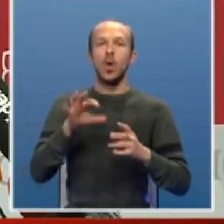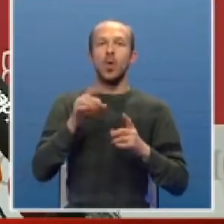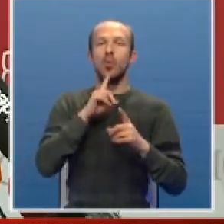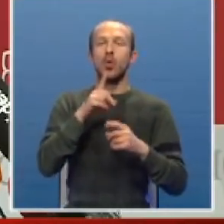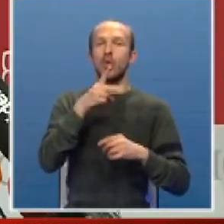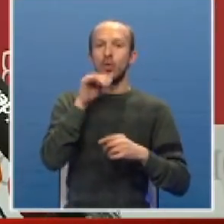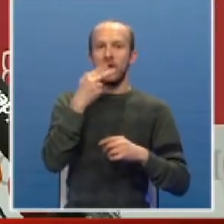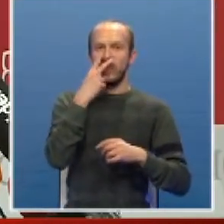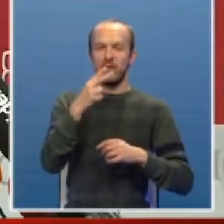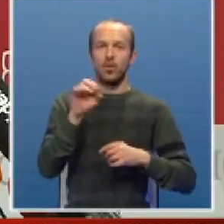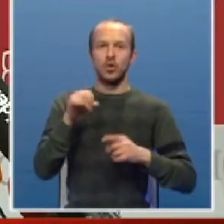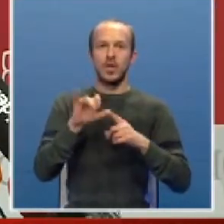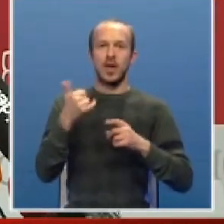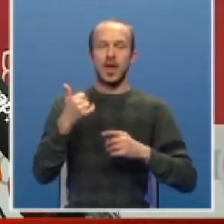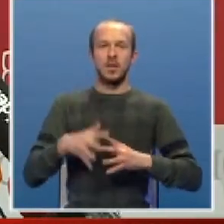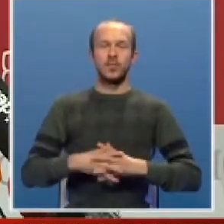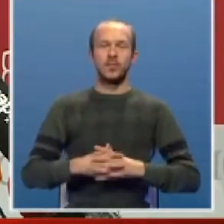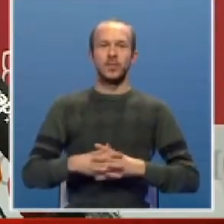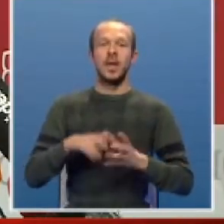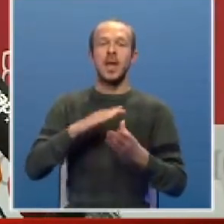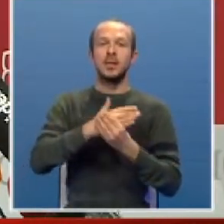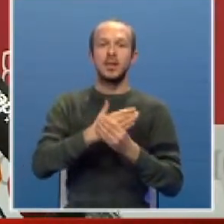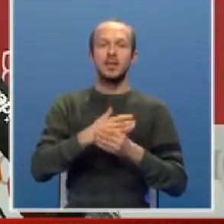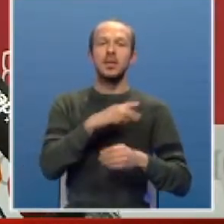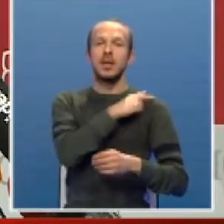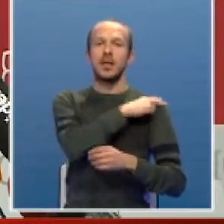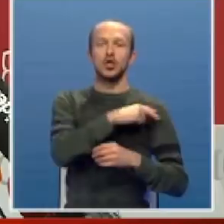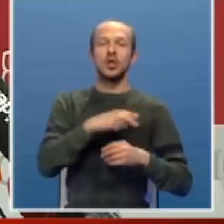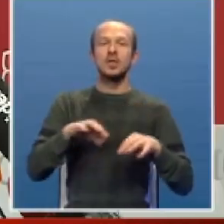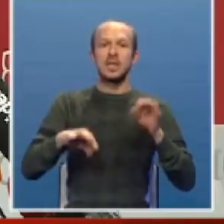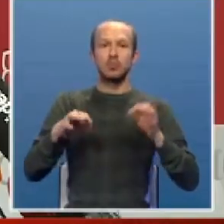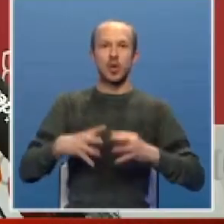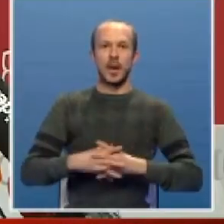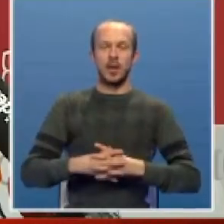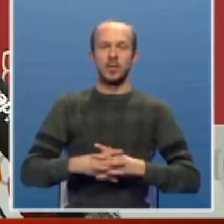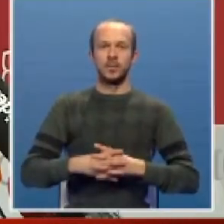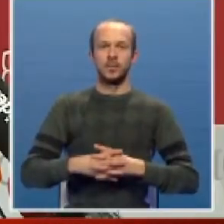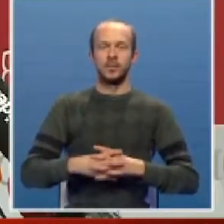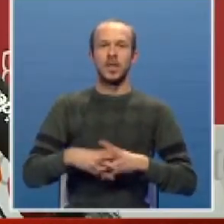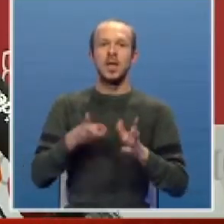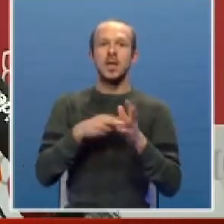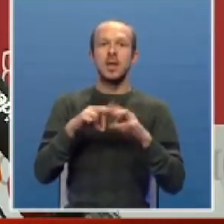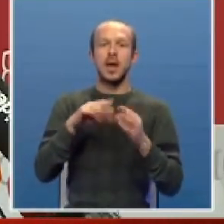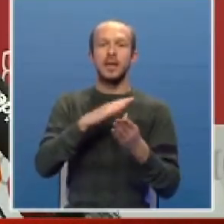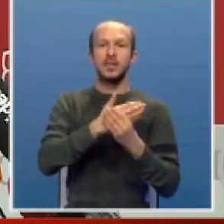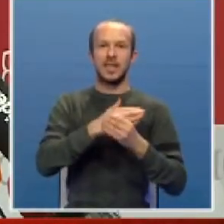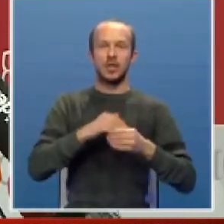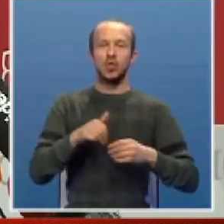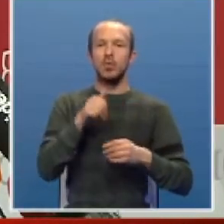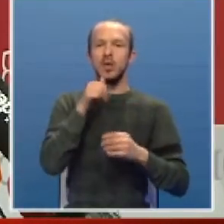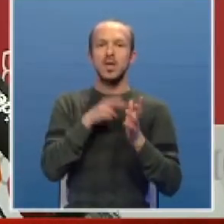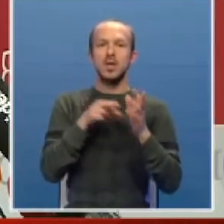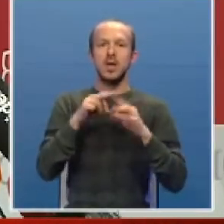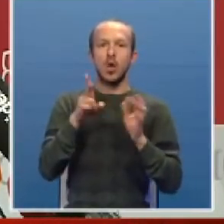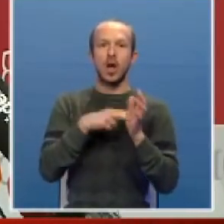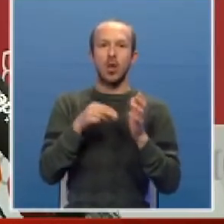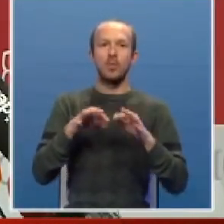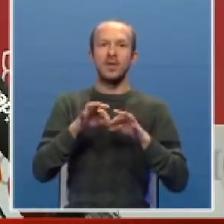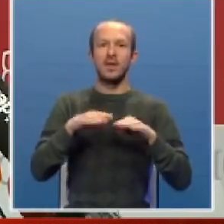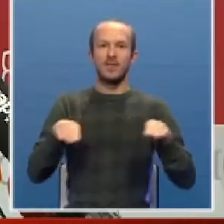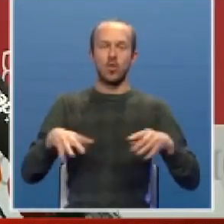vidljivo da su entiteti nadležni za izbore na entitetskom i na lokalnom